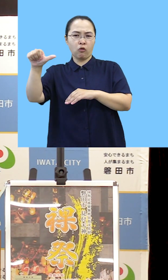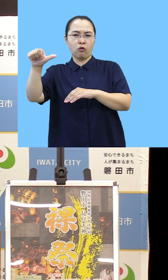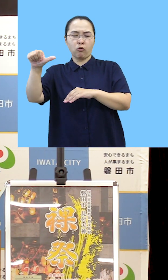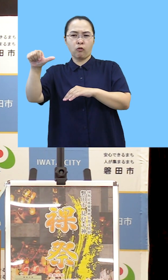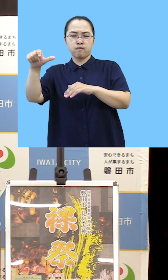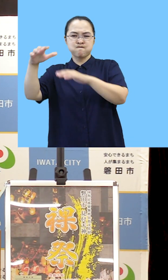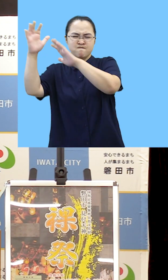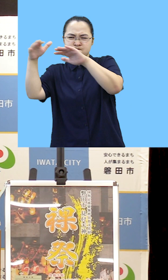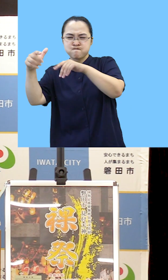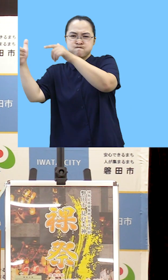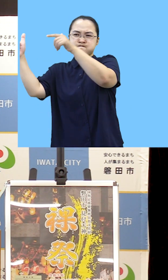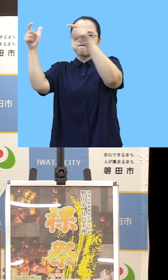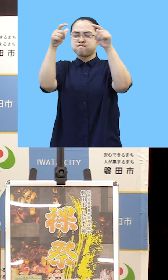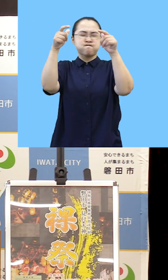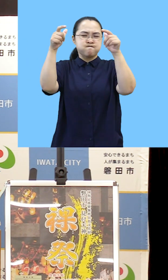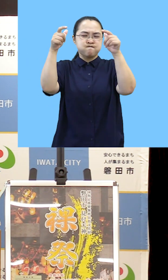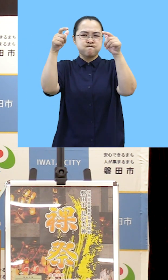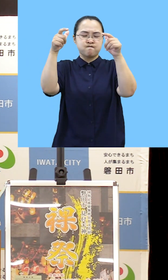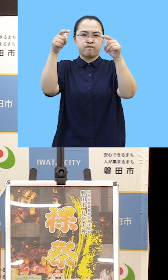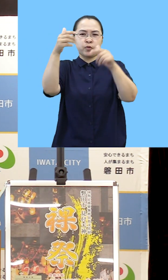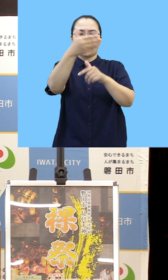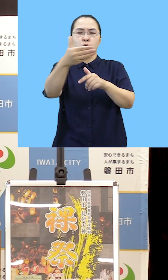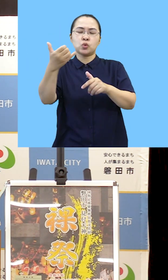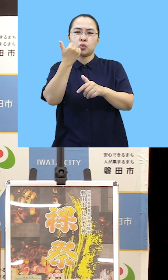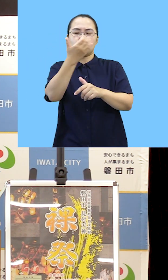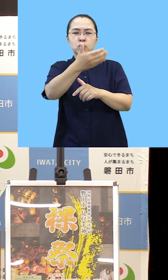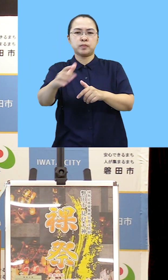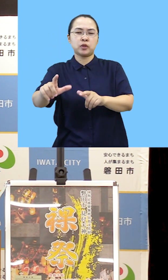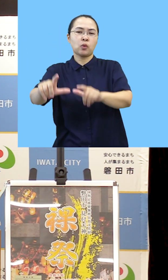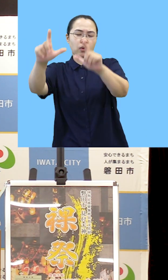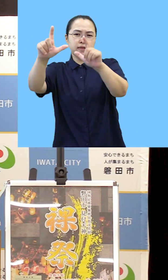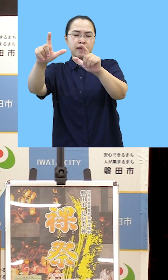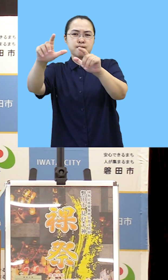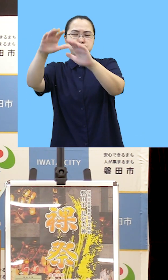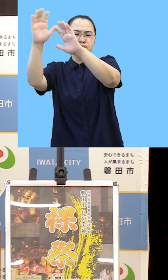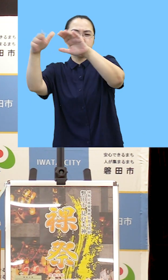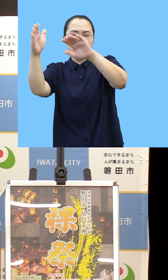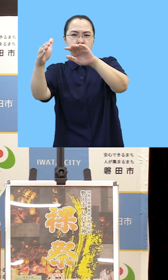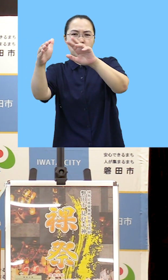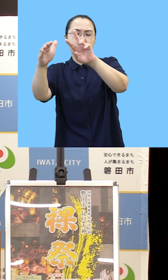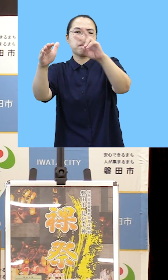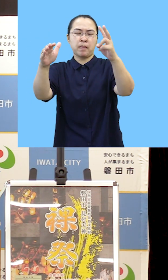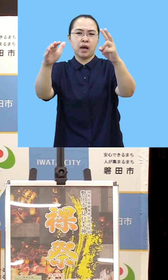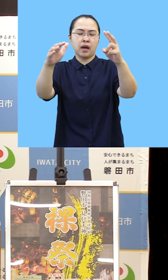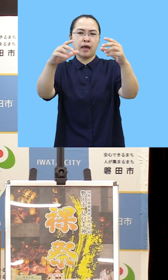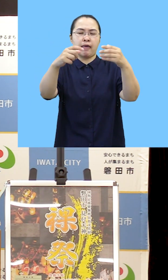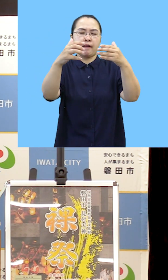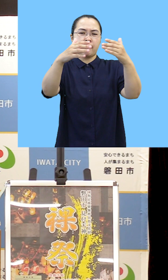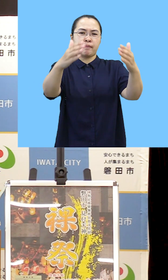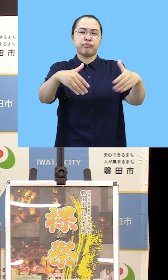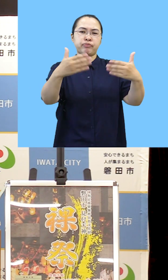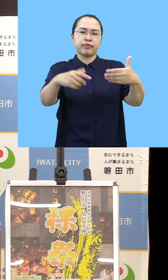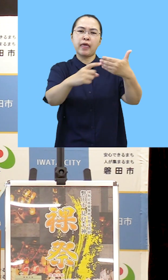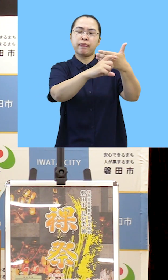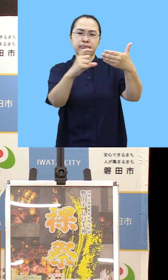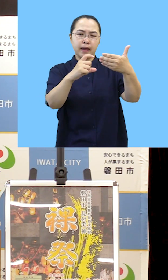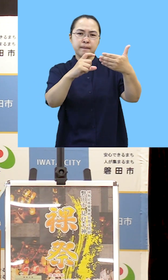陸はしていないわけで、海上で熱帯低気圧に変わっていると。で、今回の13号もやは